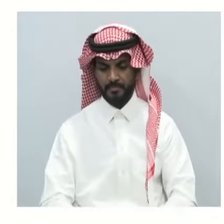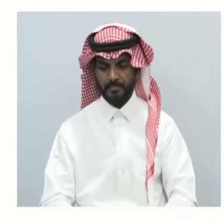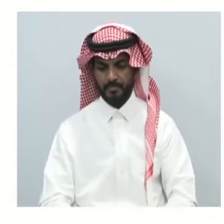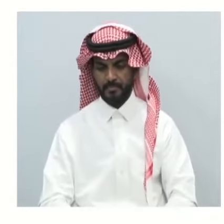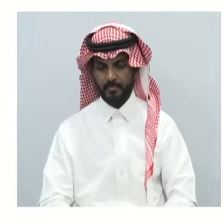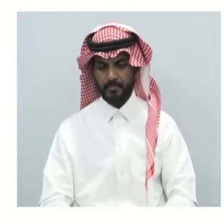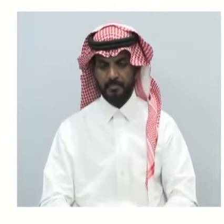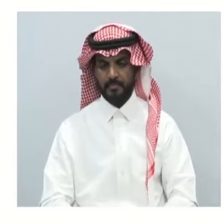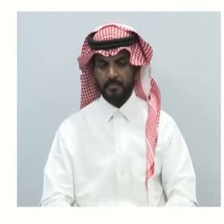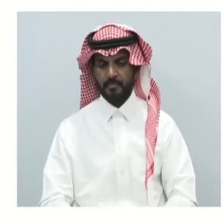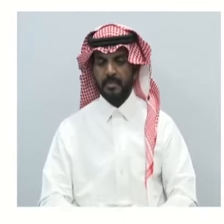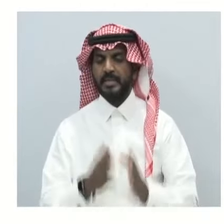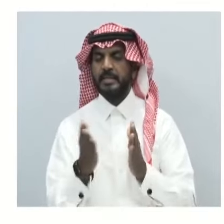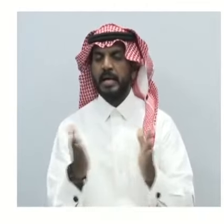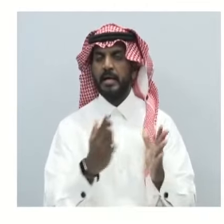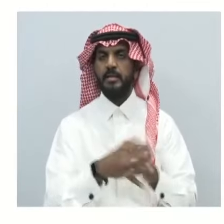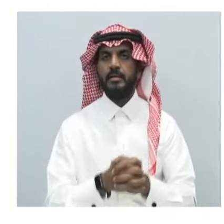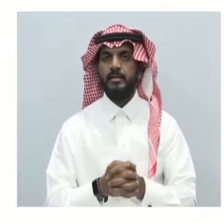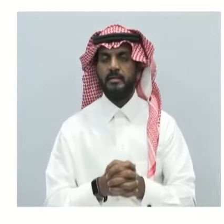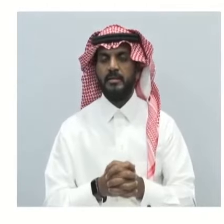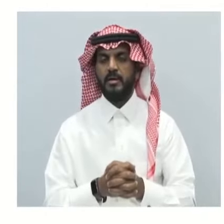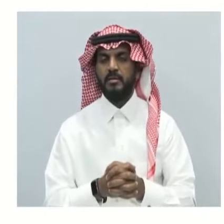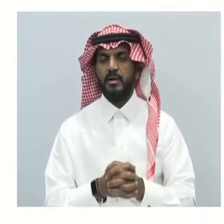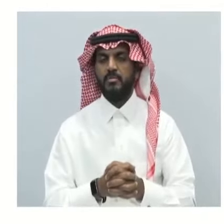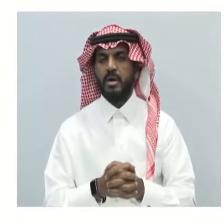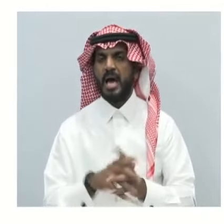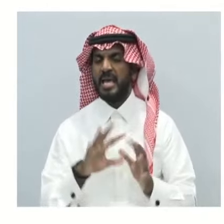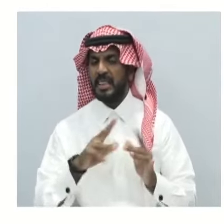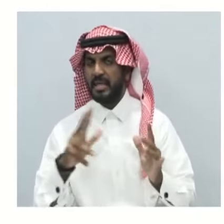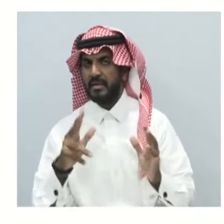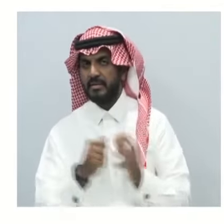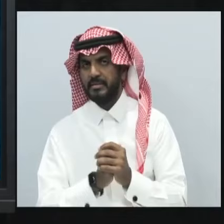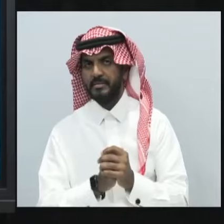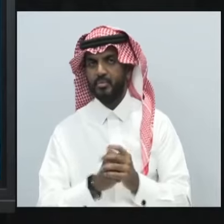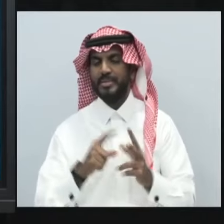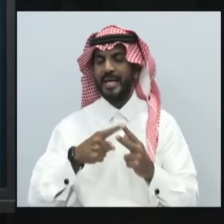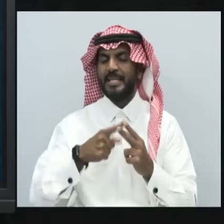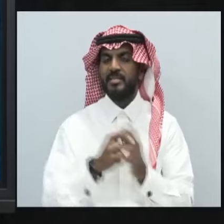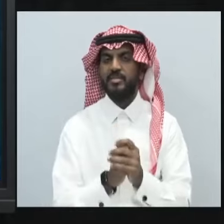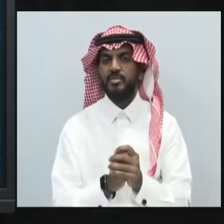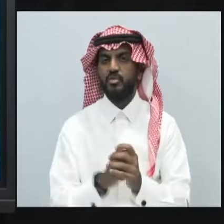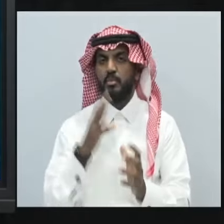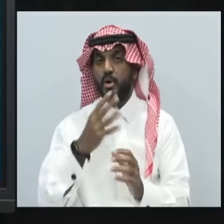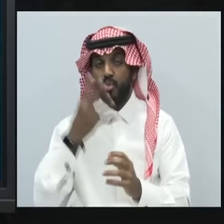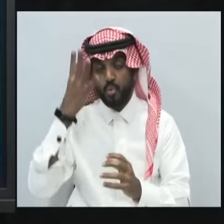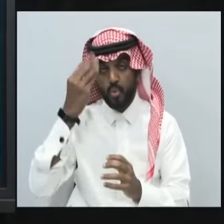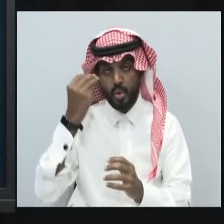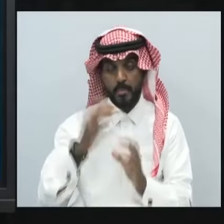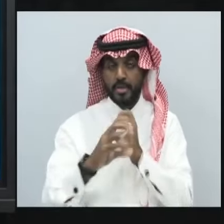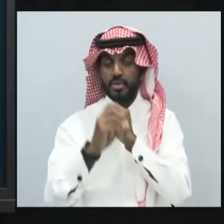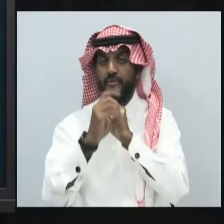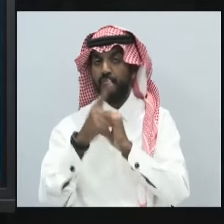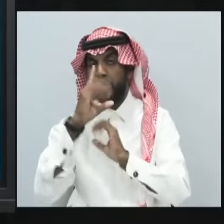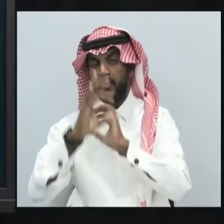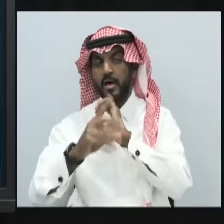طالبتي انتقلنا للحديث عن ابرز او اكثر التقنيات التي يستخدمها العلماء لاستكشاف الفضاء